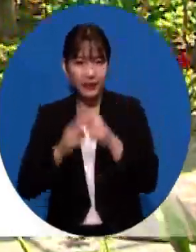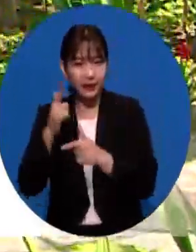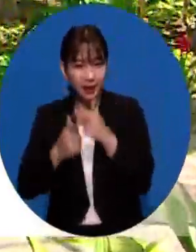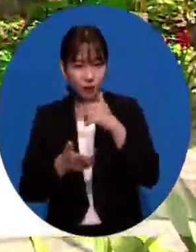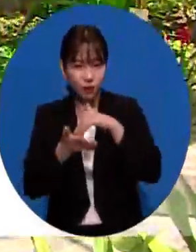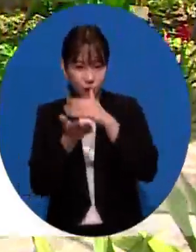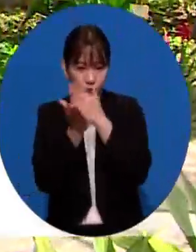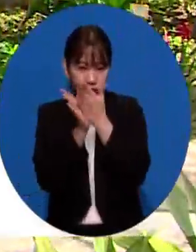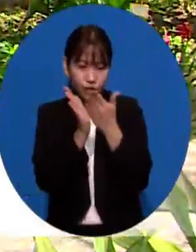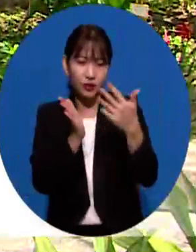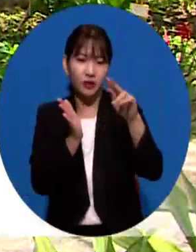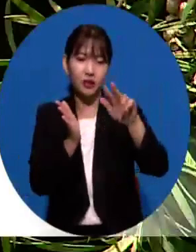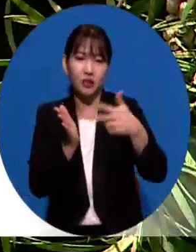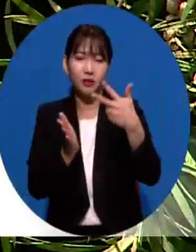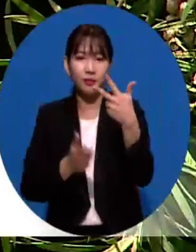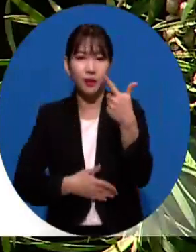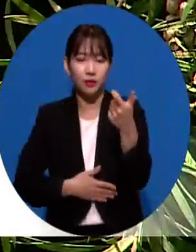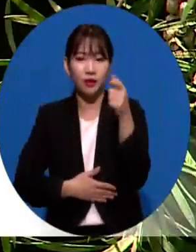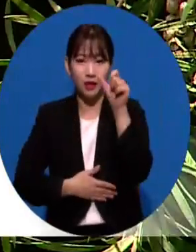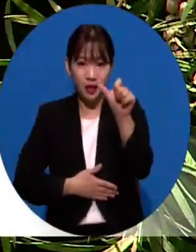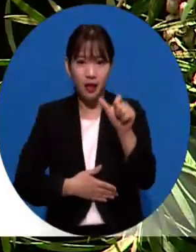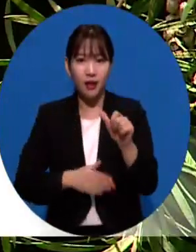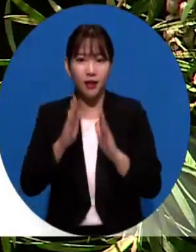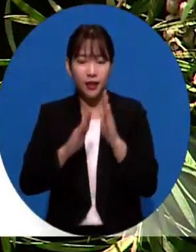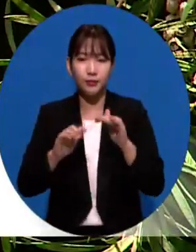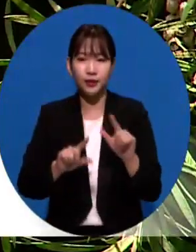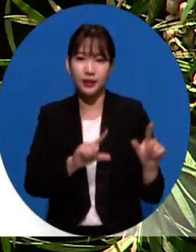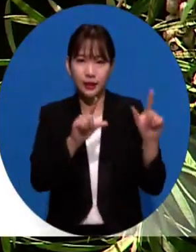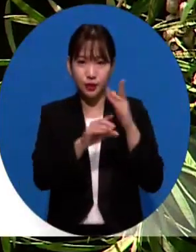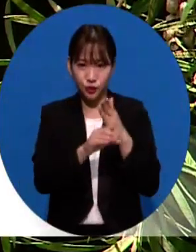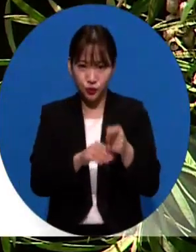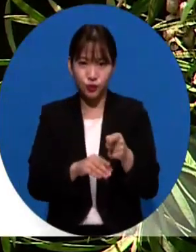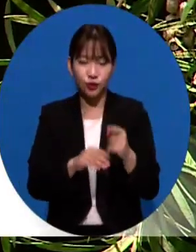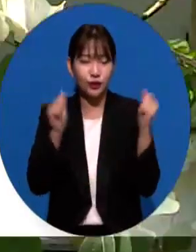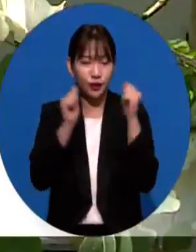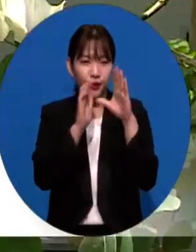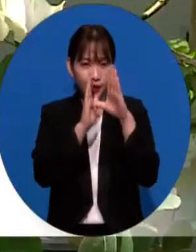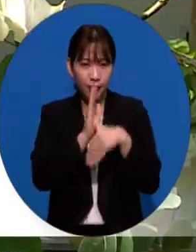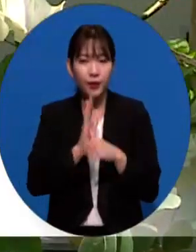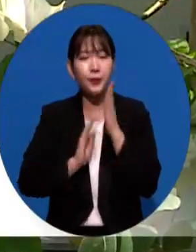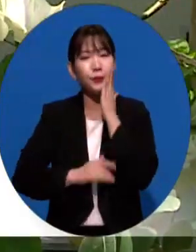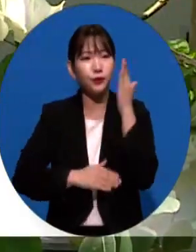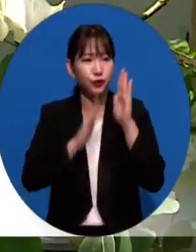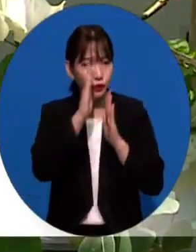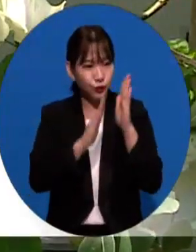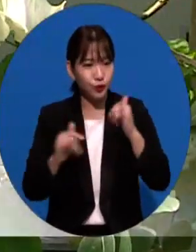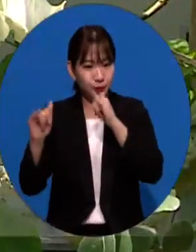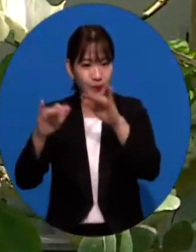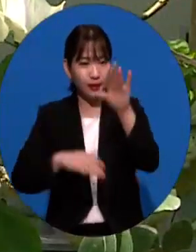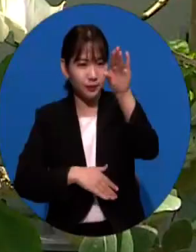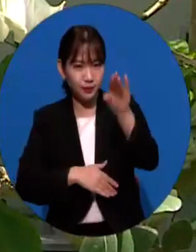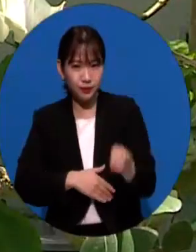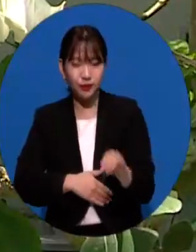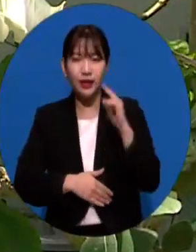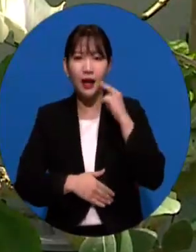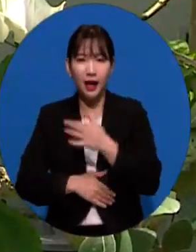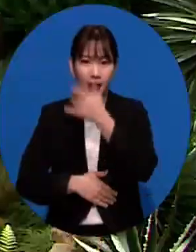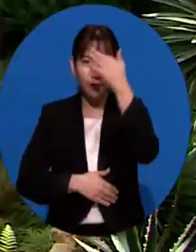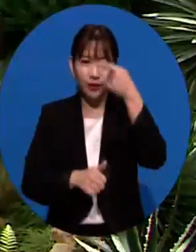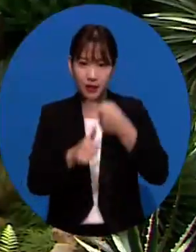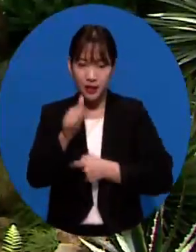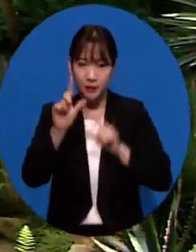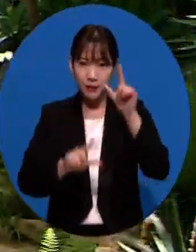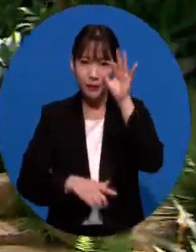등 7006종의 자생식물이 분포하고 있으며 겨울철에도 푸른숲과 바다가 어우러진 처녀의